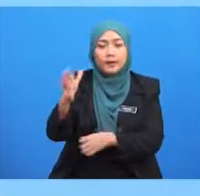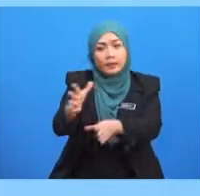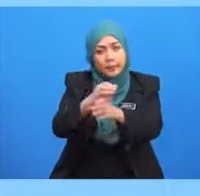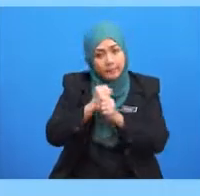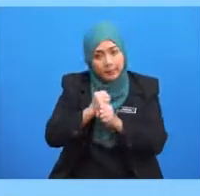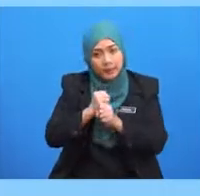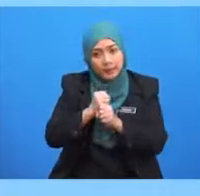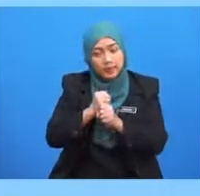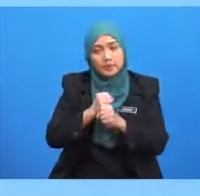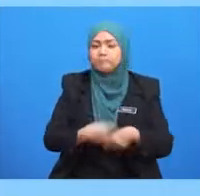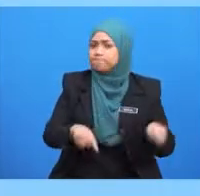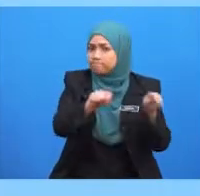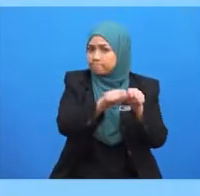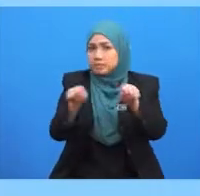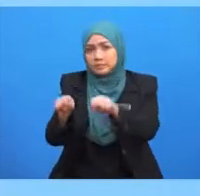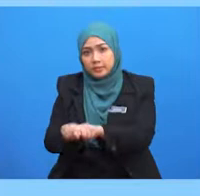seperti berikut